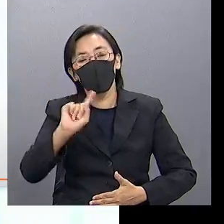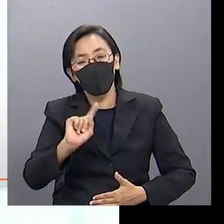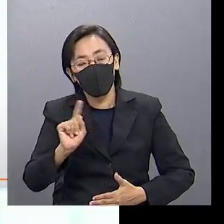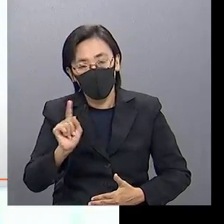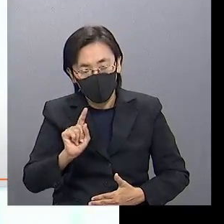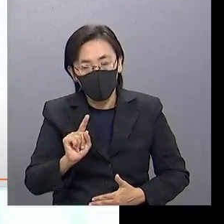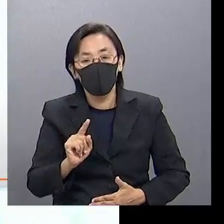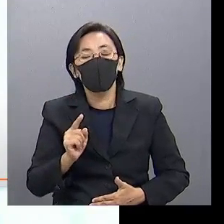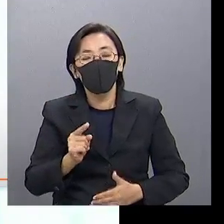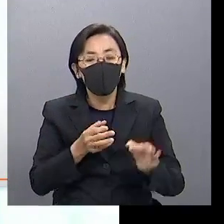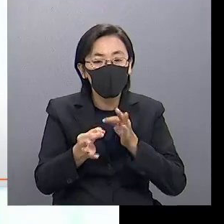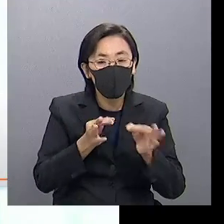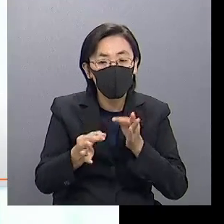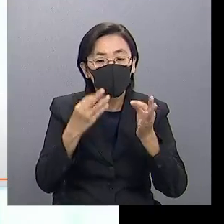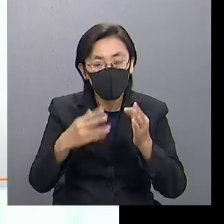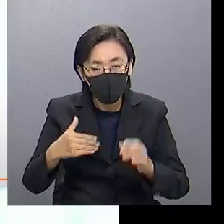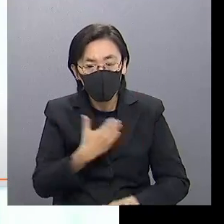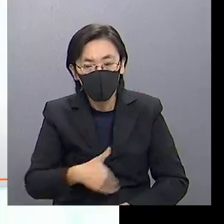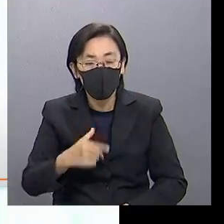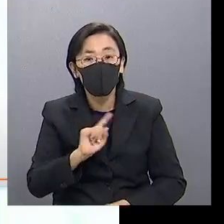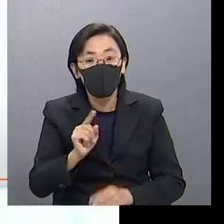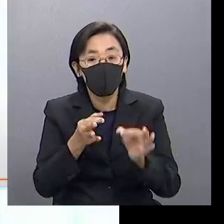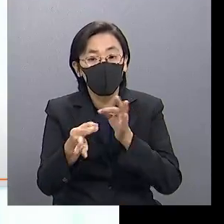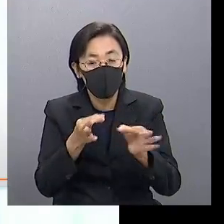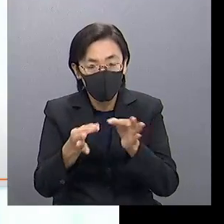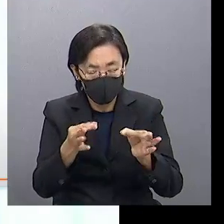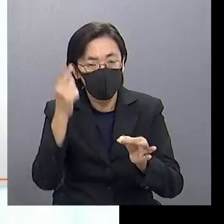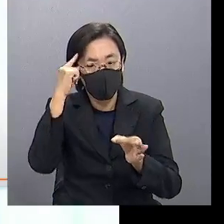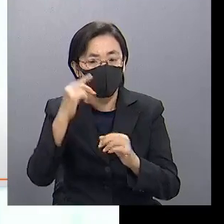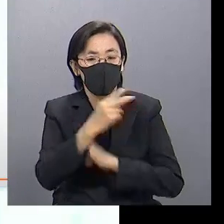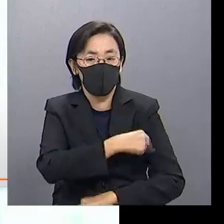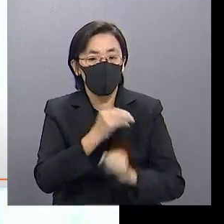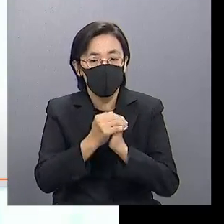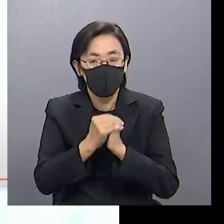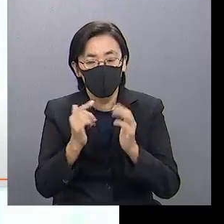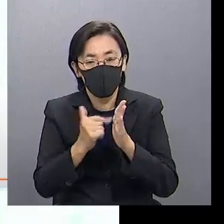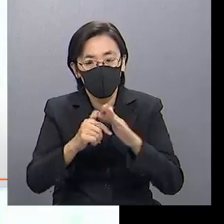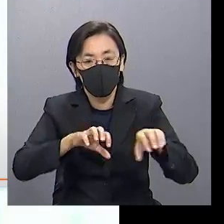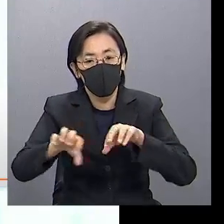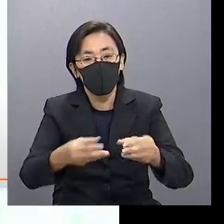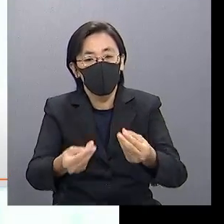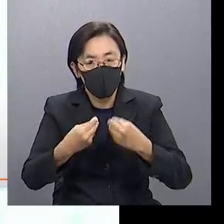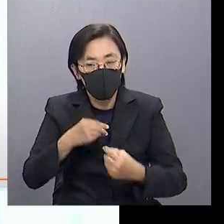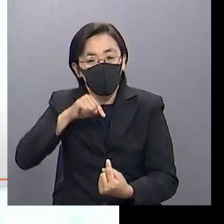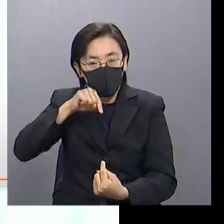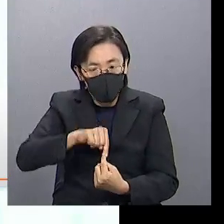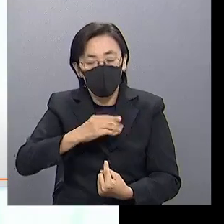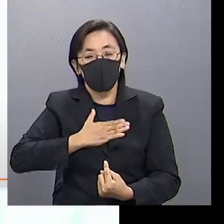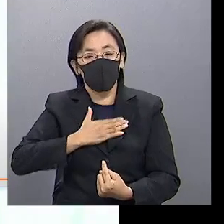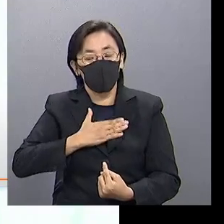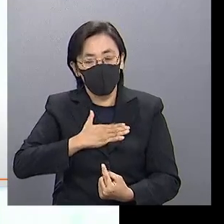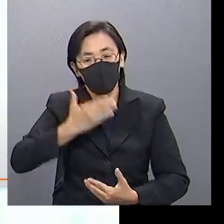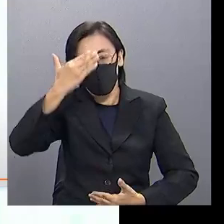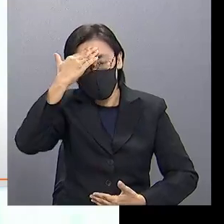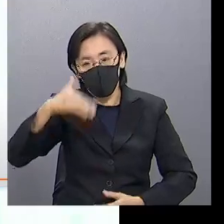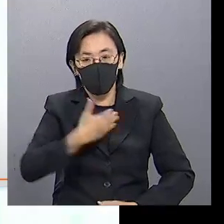้การวิเคราศตำหรบยาและการใจยัให้ได้โตรงตามสภาพรงกของผู้ป่วยได้ย่งขึ้นค่ะ